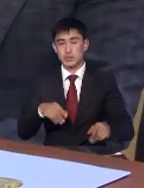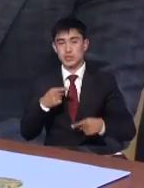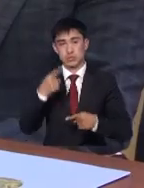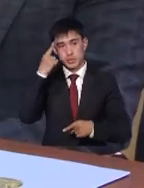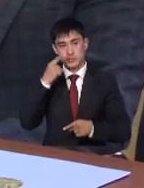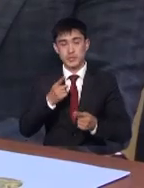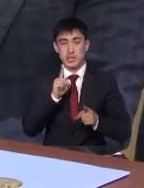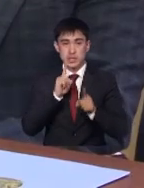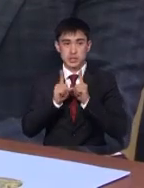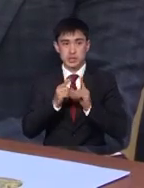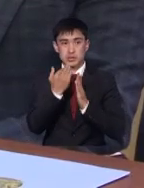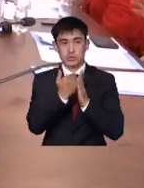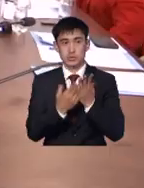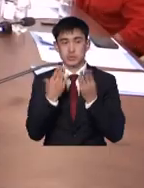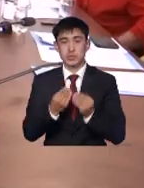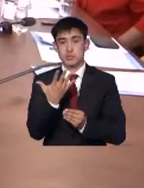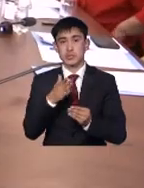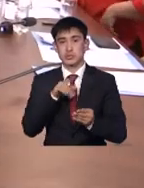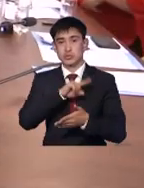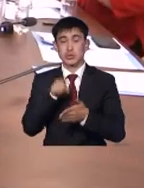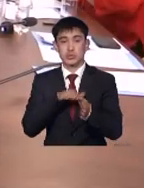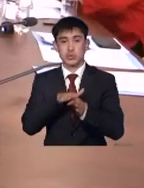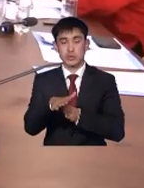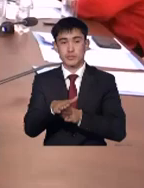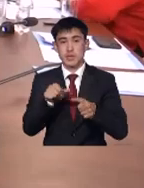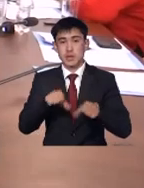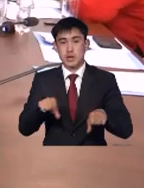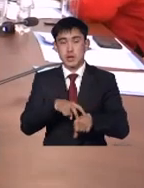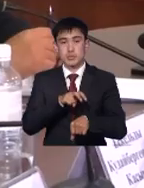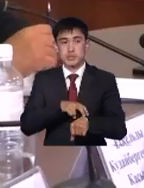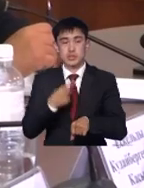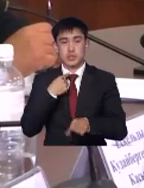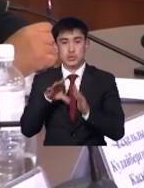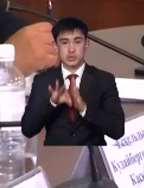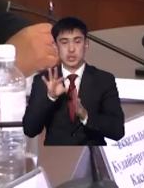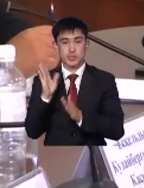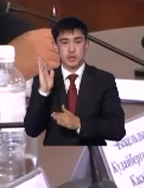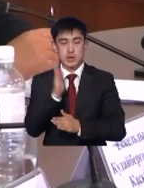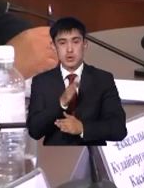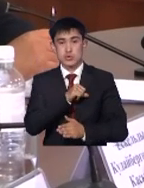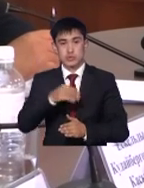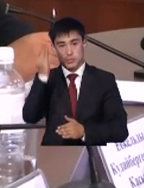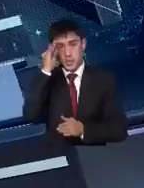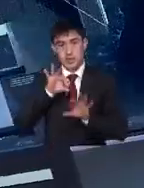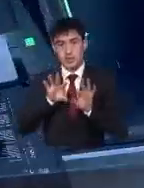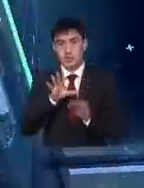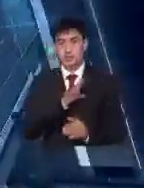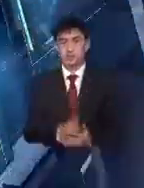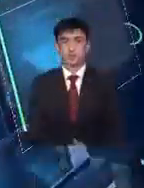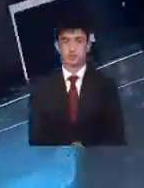Жалпы жиында күн тәртібіндегі 5 сұрақ толықтай қаралды. Комиссия мүшелері дауысқа салып, қатысушылар өз пікірлерін білдірді.